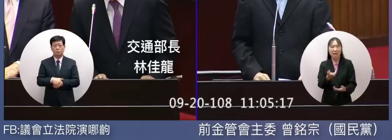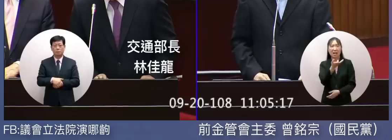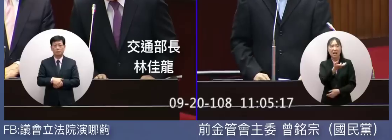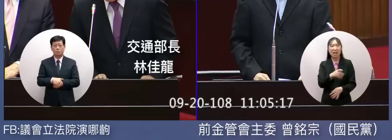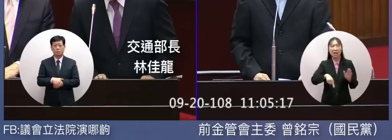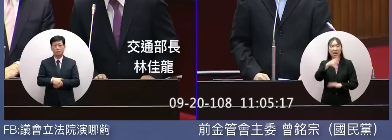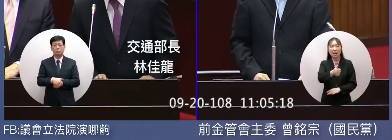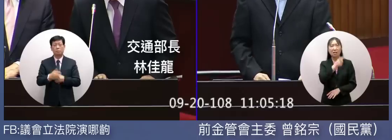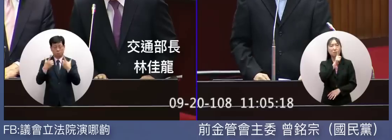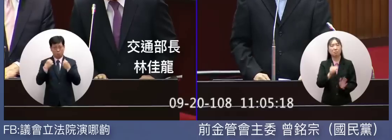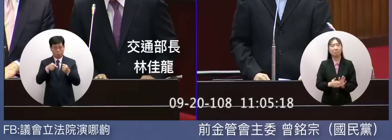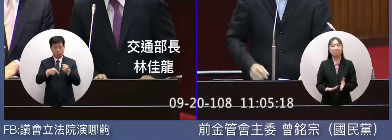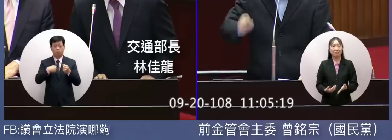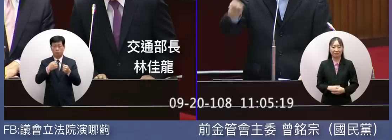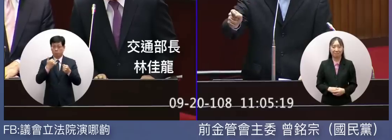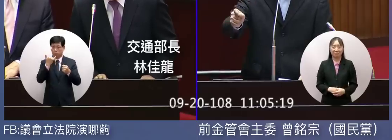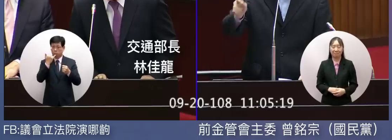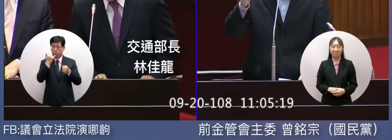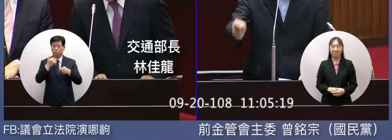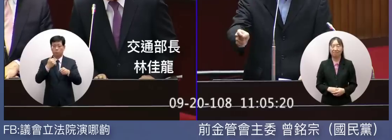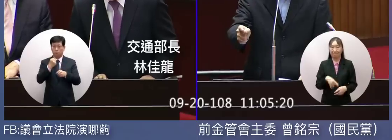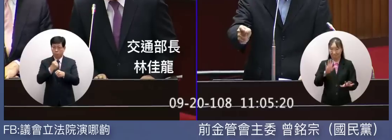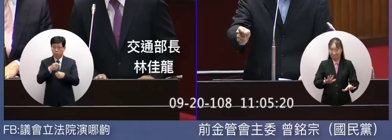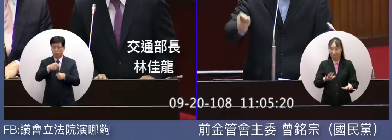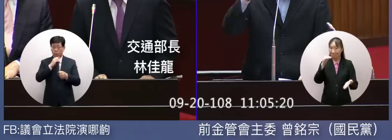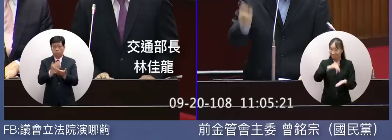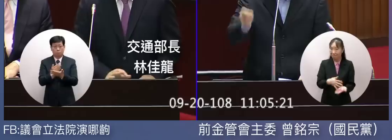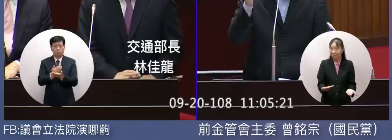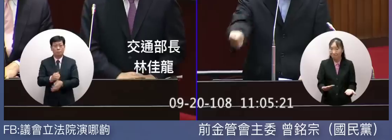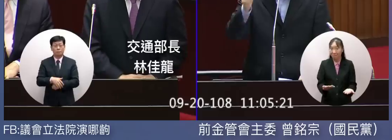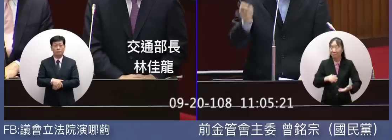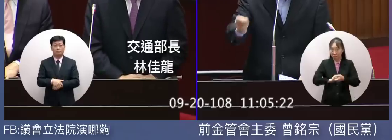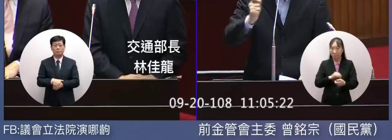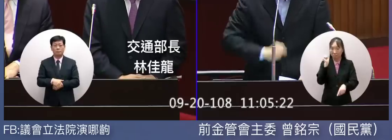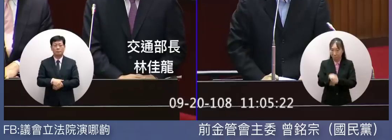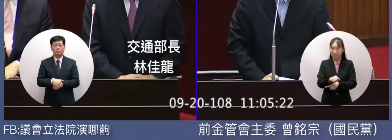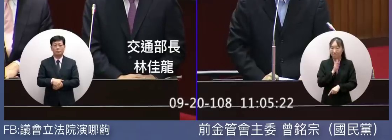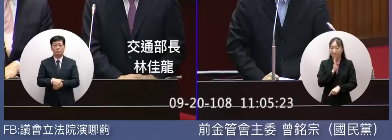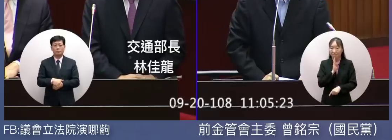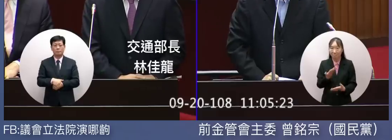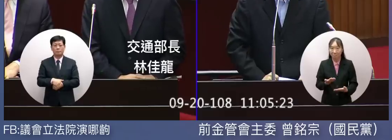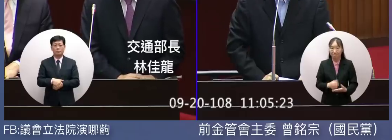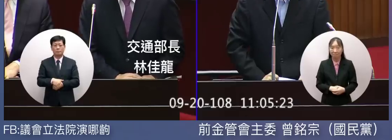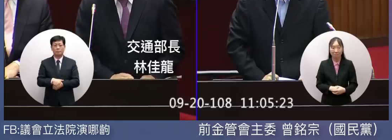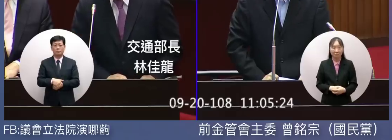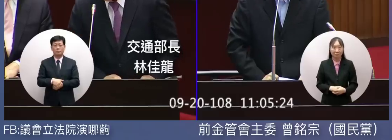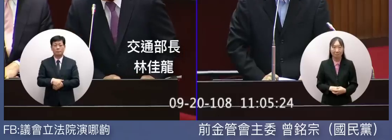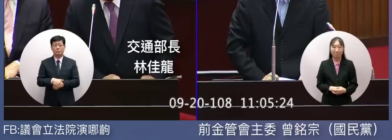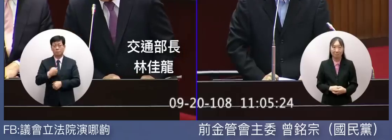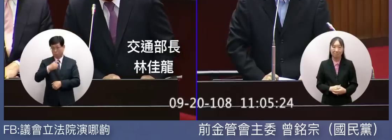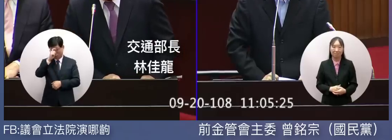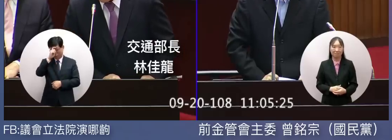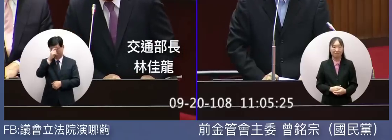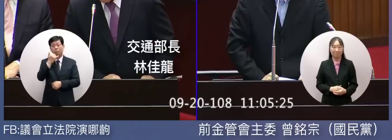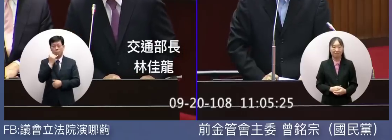讲了， 已经可行性评估已 经，所以我的结论是一定会通过，对不对？ 我们希